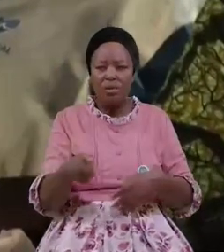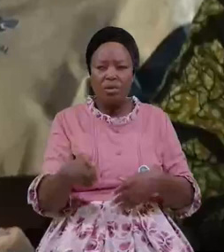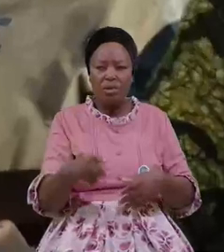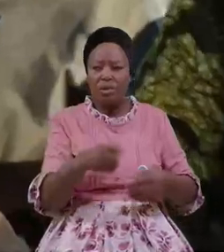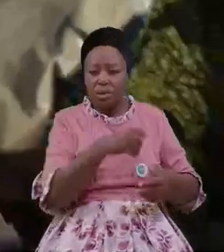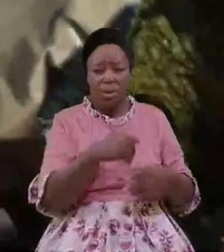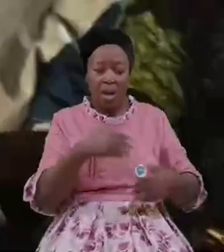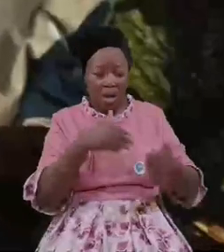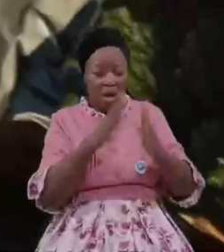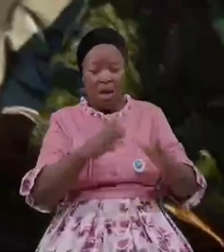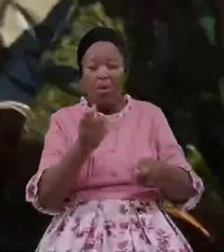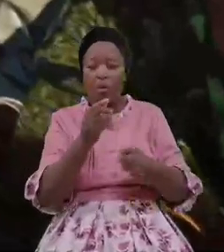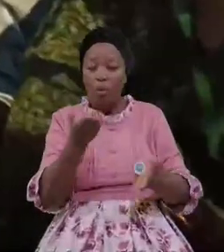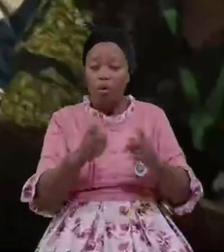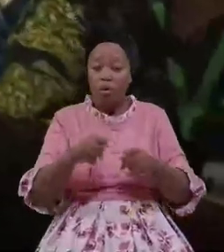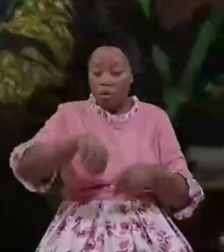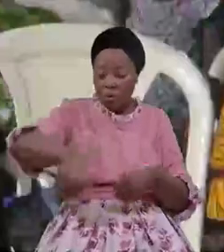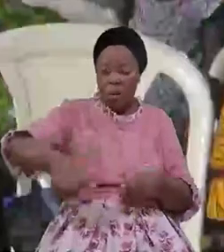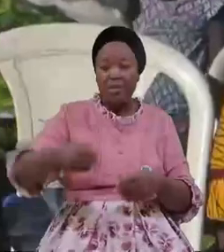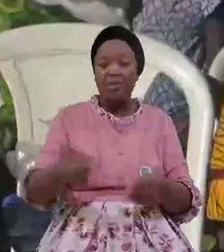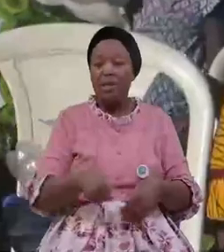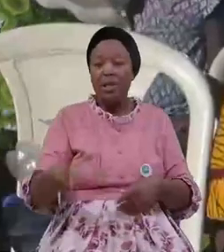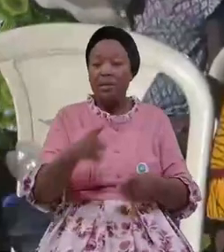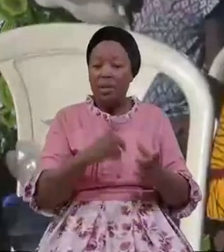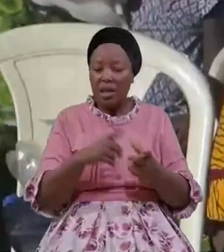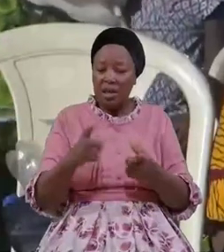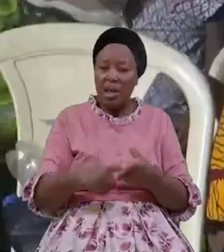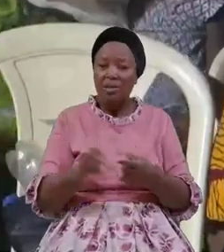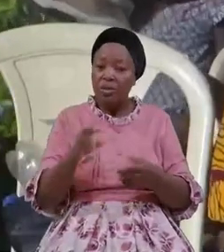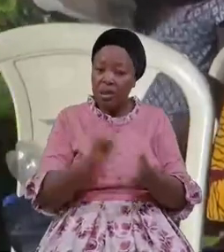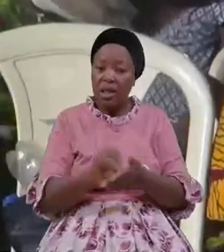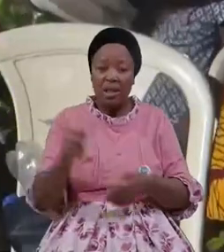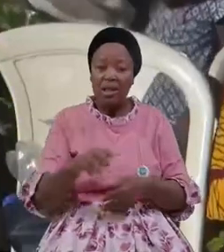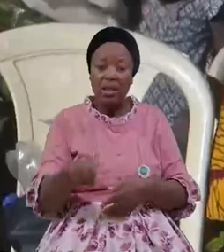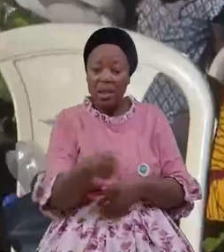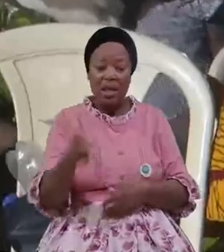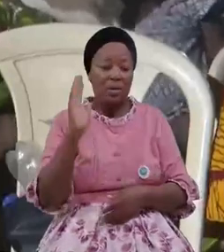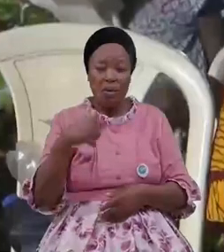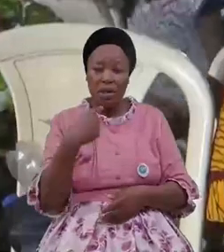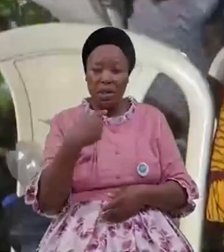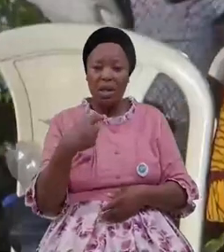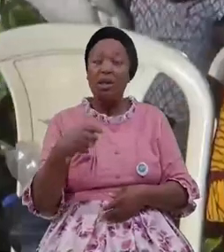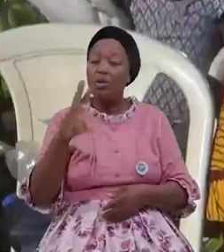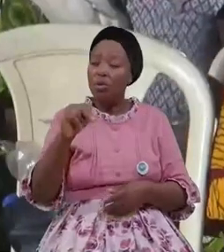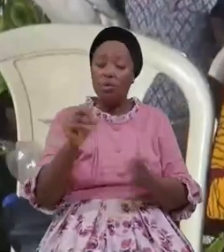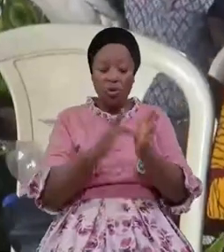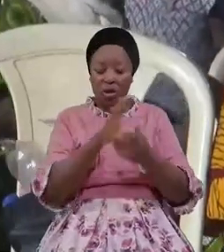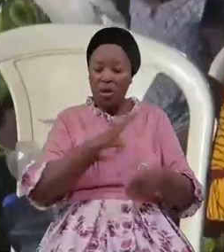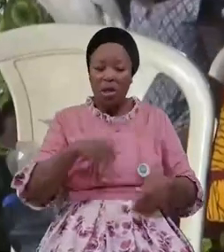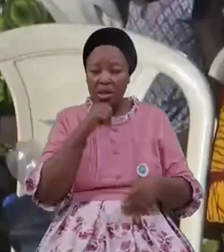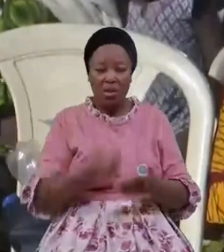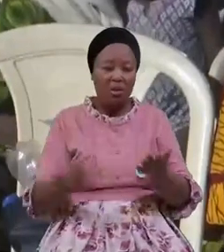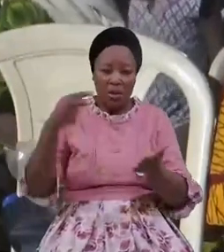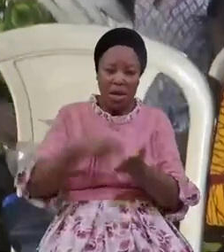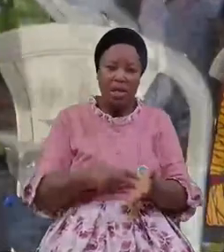ces dirigeants veulent même soudoyer même il les a même soudoyé leur donné de l'argent afin qu'il disent que il n'est pas